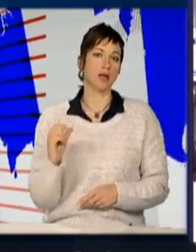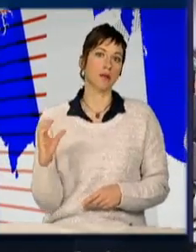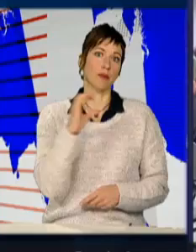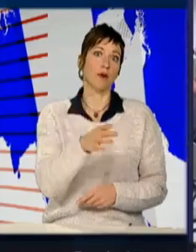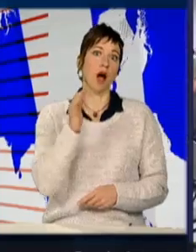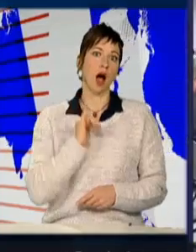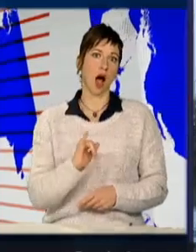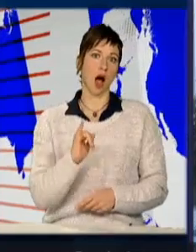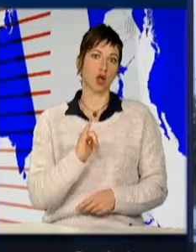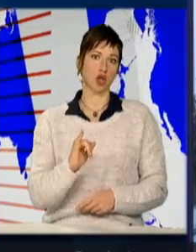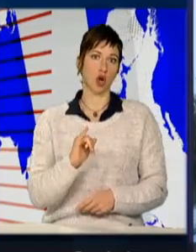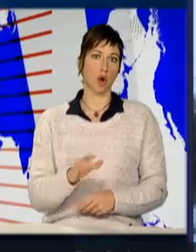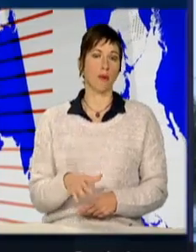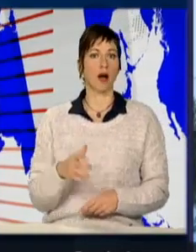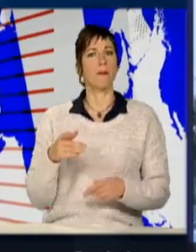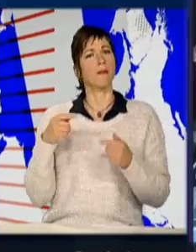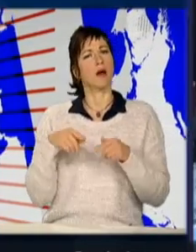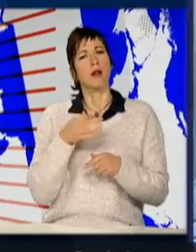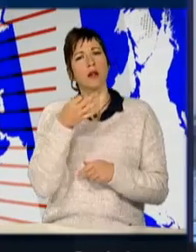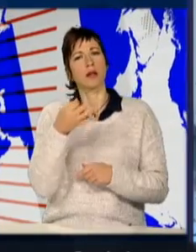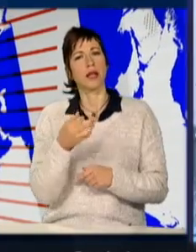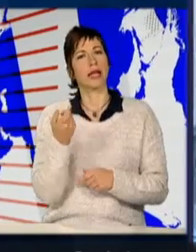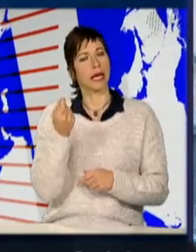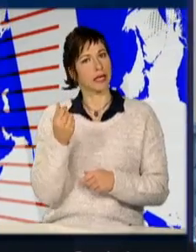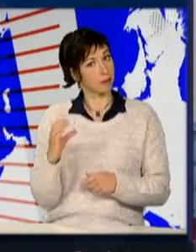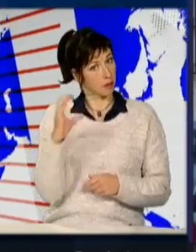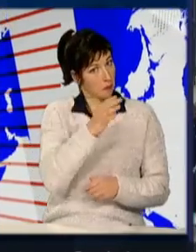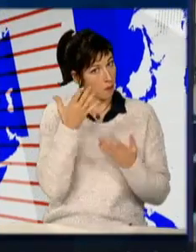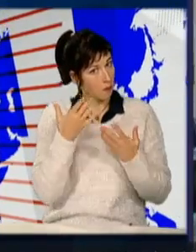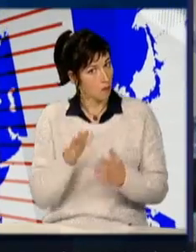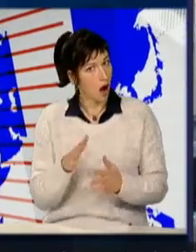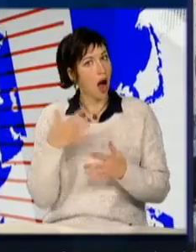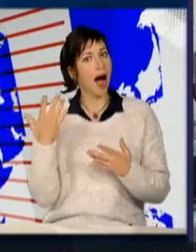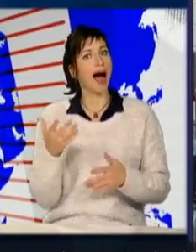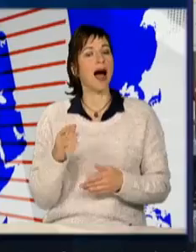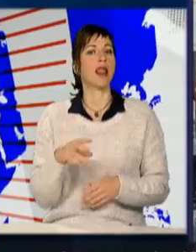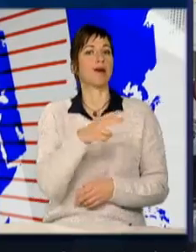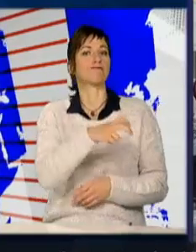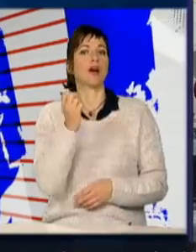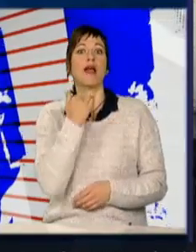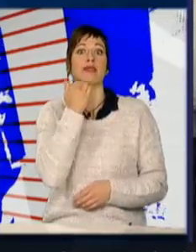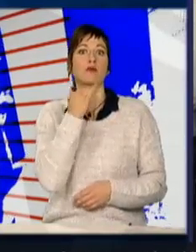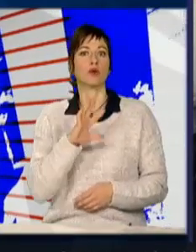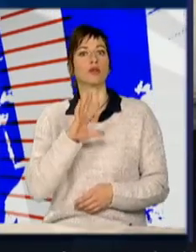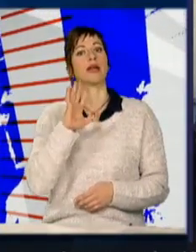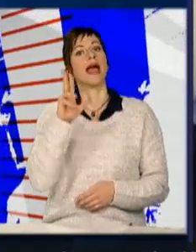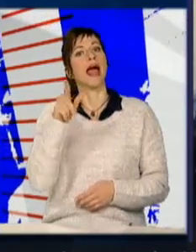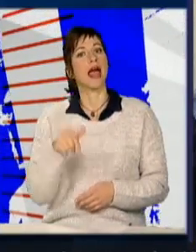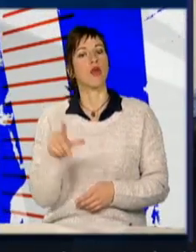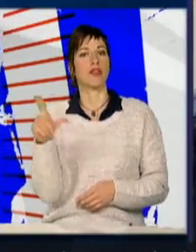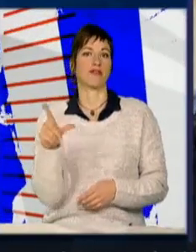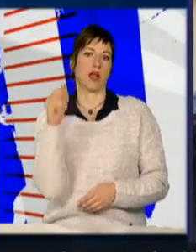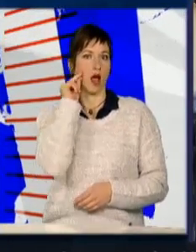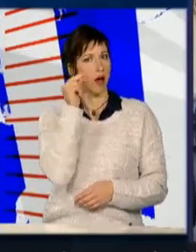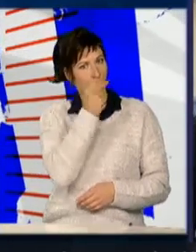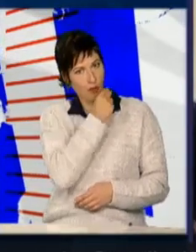φανεί στους τραπεζικούς λογαριασμούς των δικαιούχων. Σύμφωνα με τις ίδιες πηγές, τα χρήματα έχουν πιστωθεί στους λογαριασμούς, αλλά τα ποσά θα είναι διαθέσιμα μετά το απόγευμα